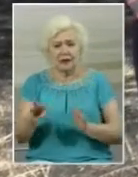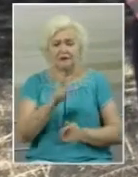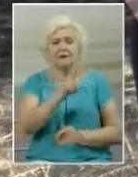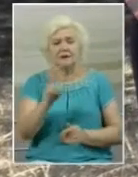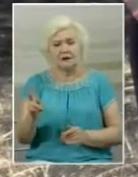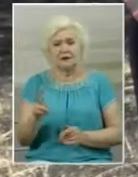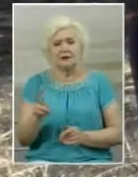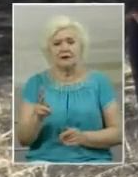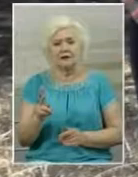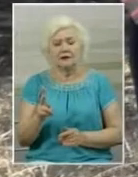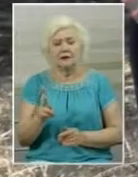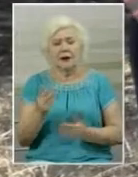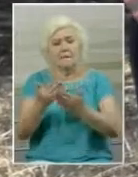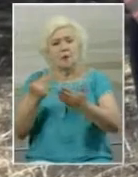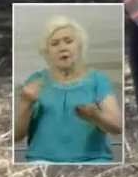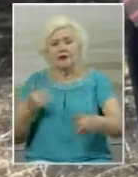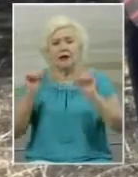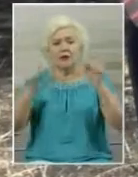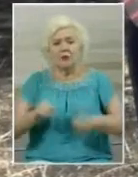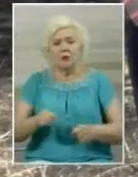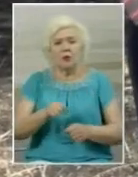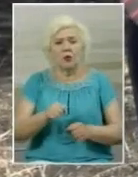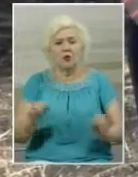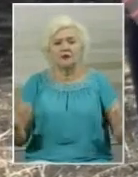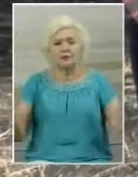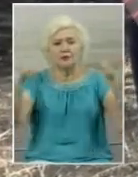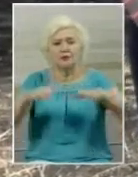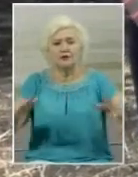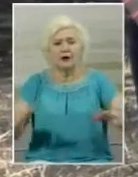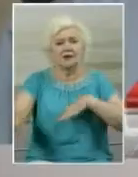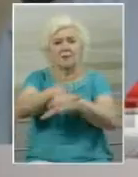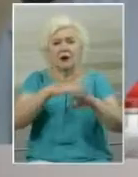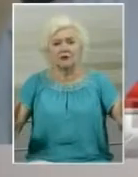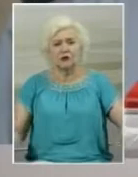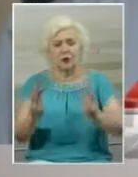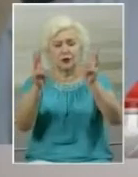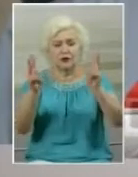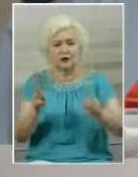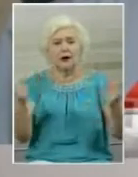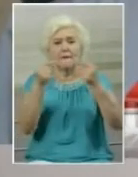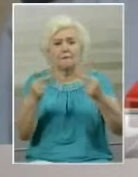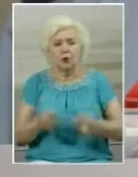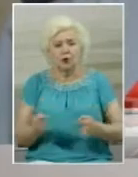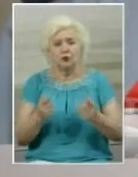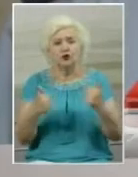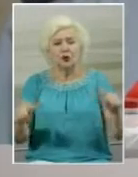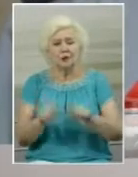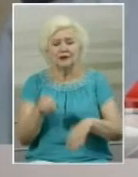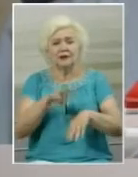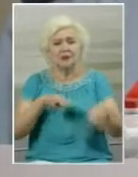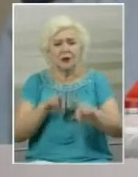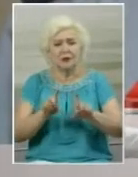який попередньо міг спровокувати верхову пожежу лісову. В поточному році підрозділами